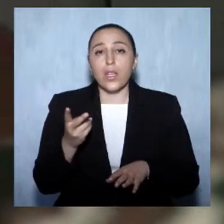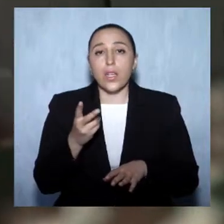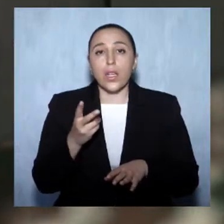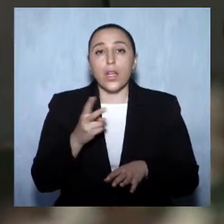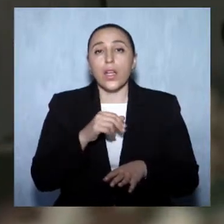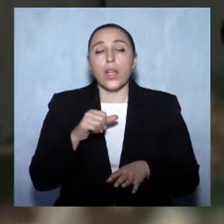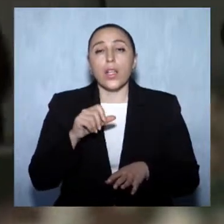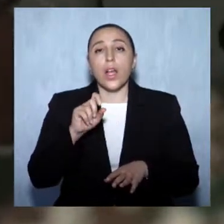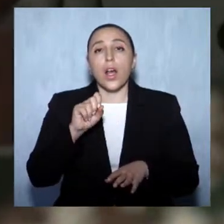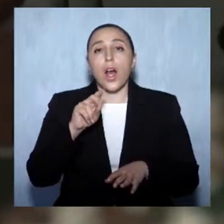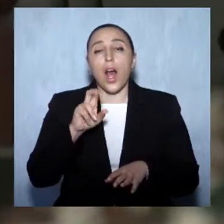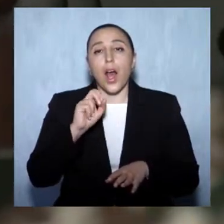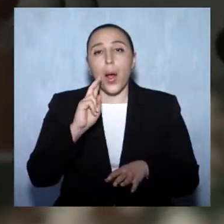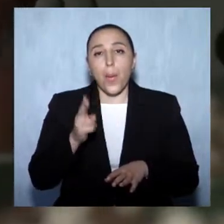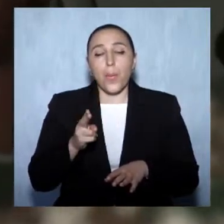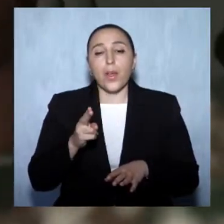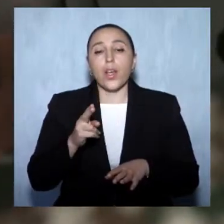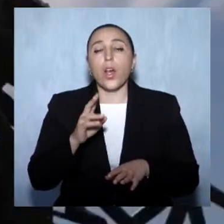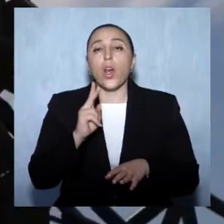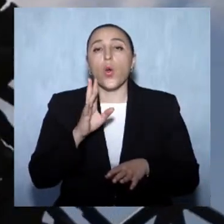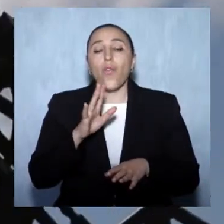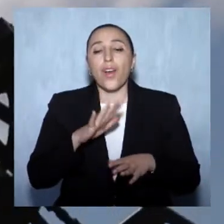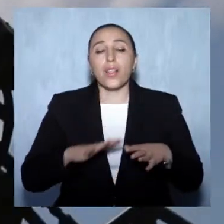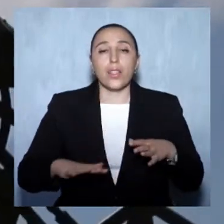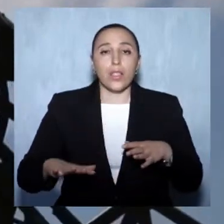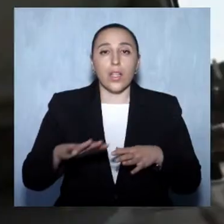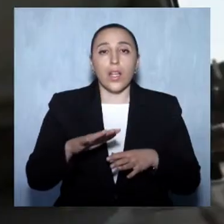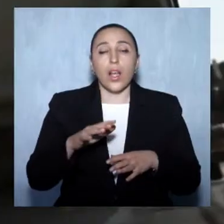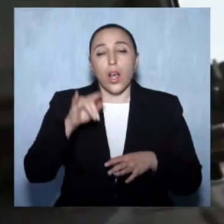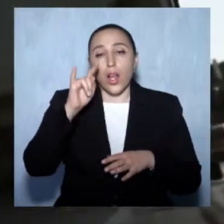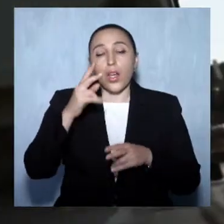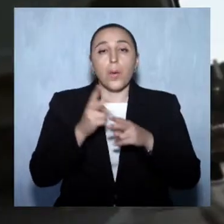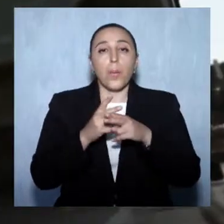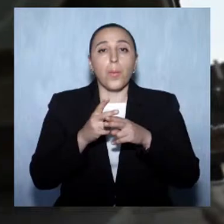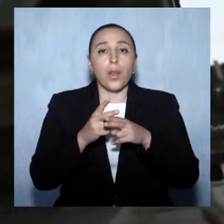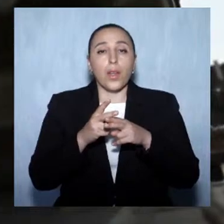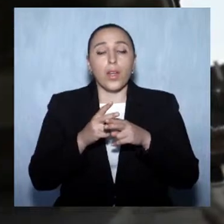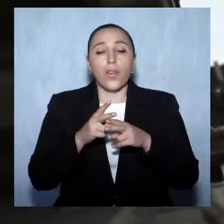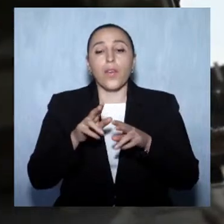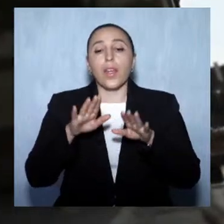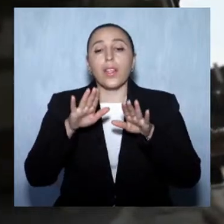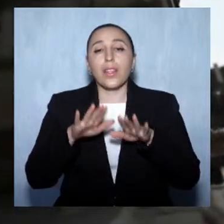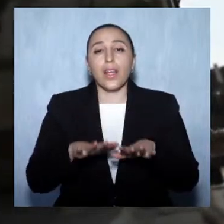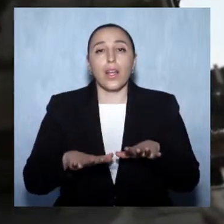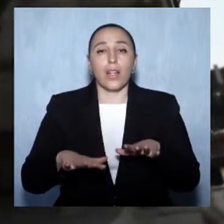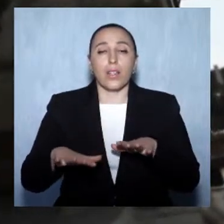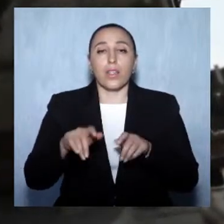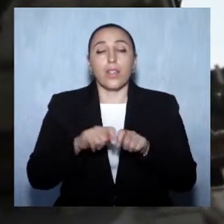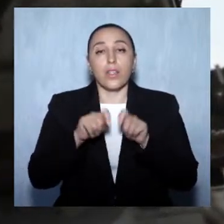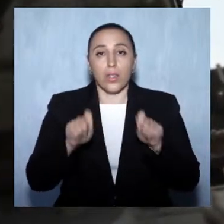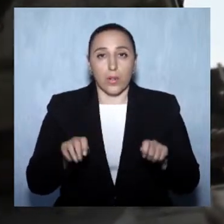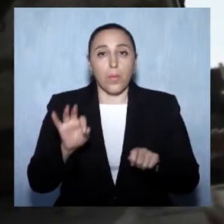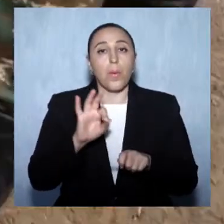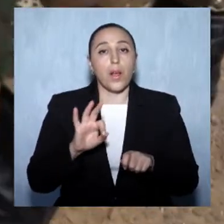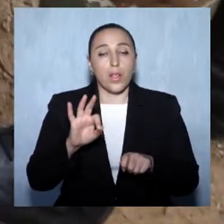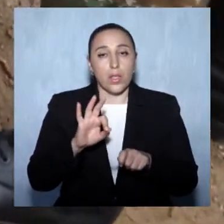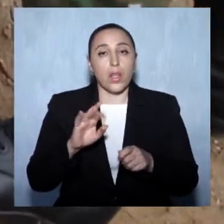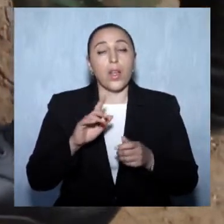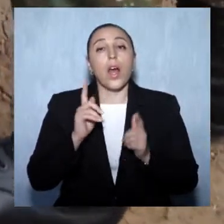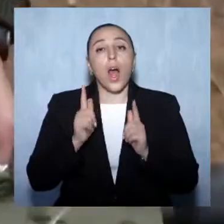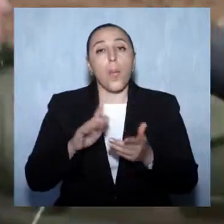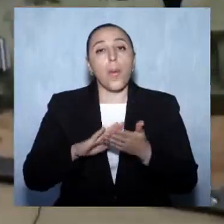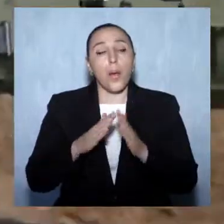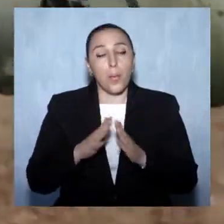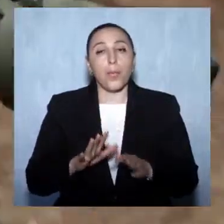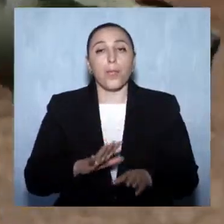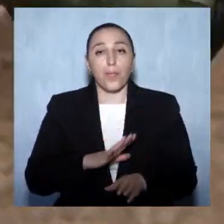հավաքական անվտանգության կողմից Կասյան տարածաշրջանում հակաօթային պաշտպանության միավորված տարածաշրջանային համակարգ ստեղծելու մասին